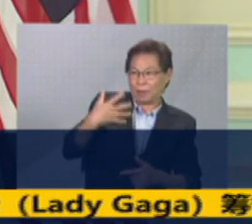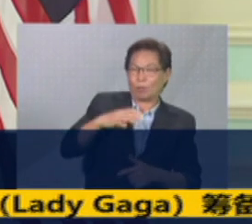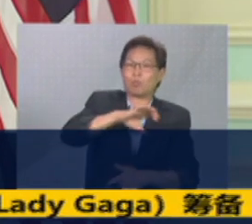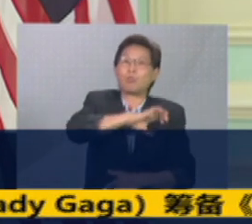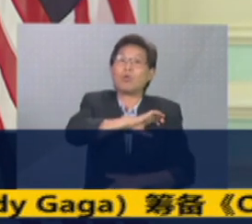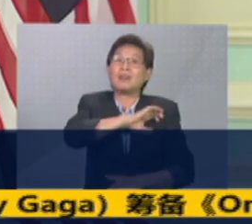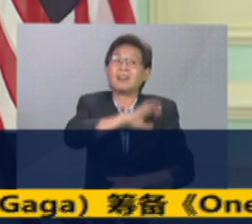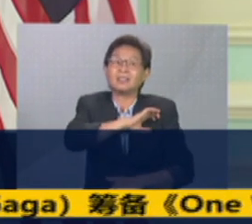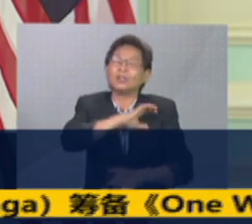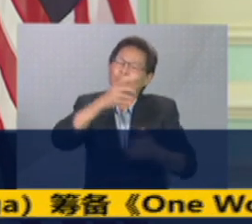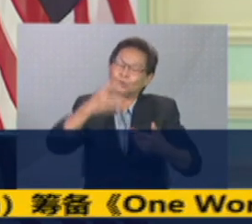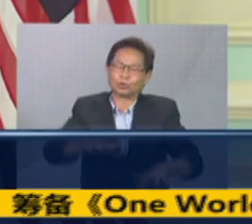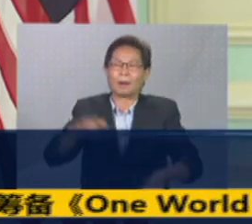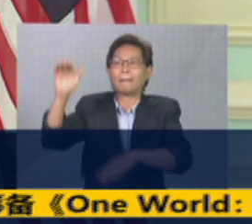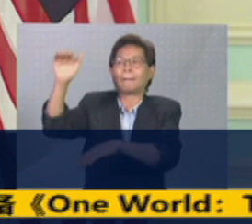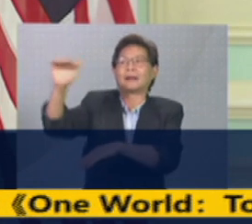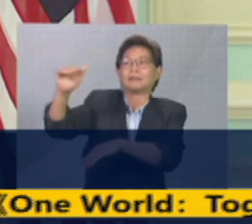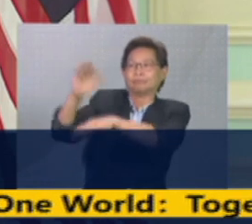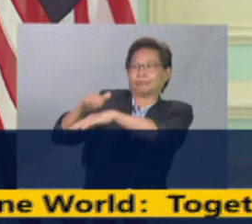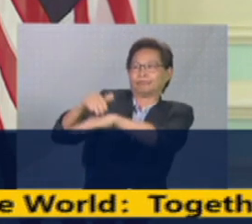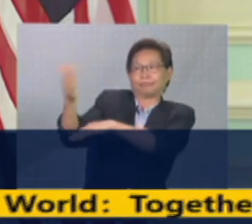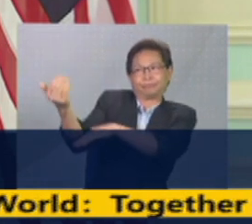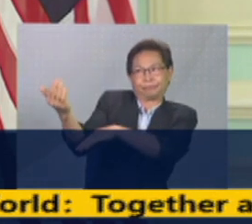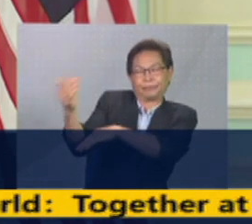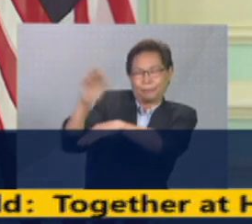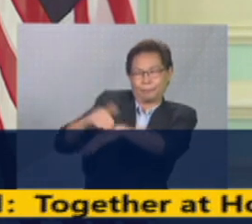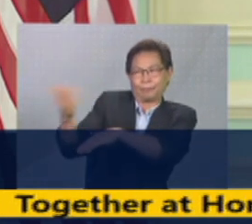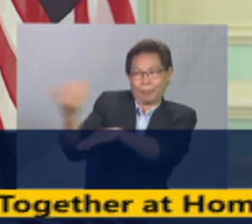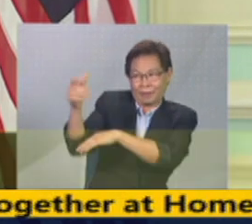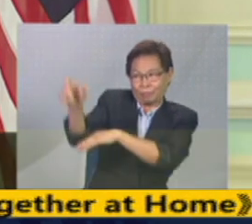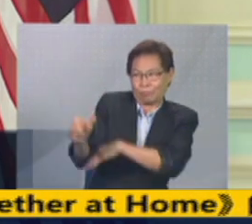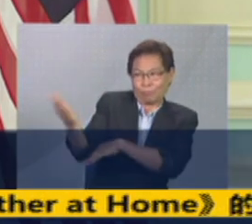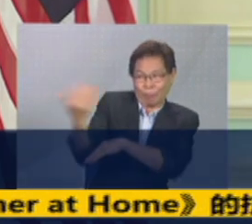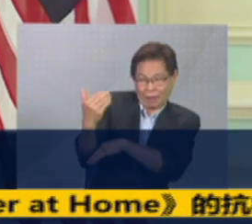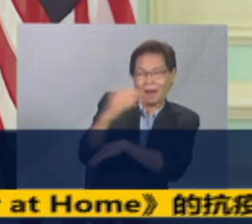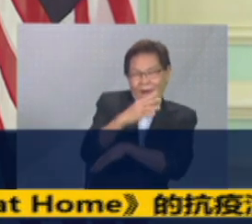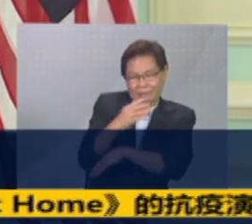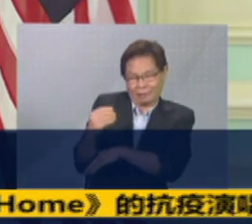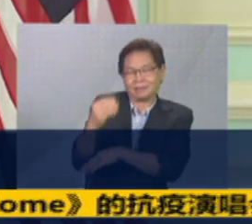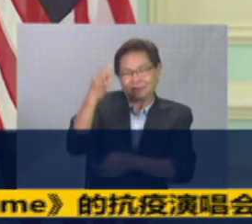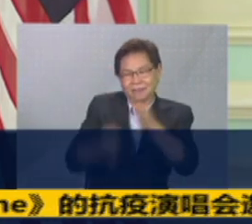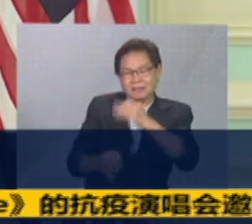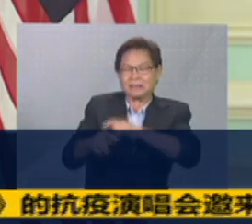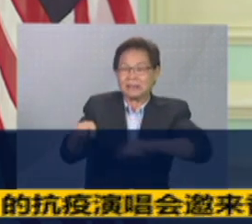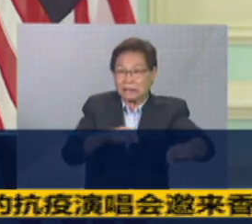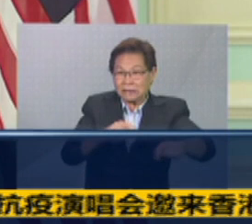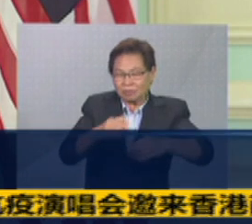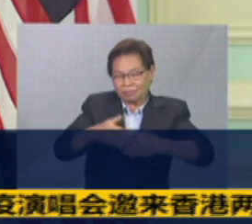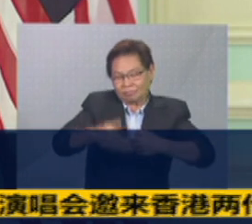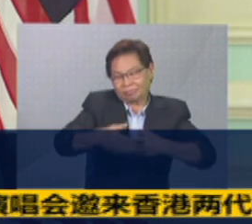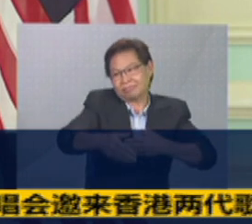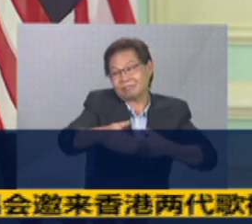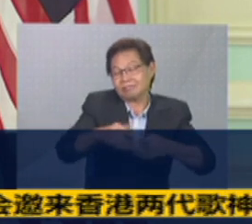polis telah pun memanggil individu yang berkenaan dan saya kira tindakan seterusnya